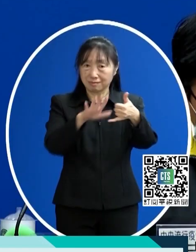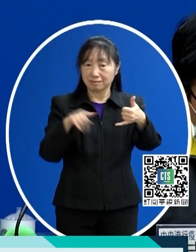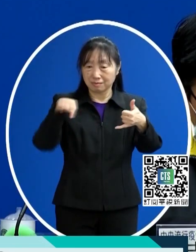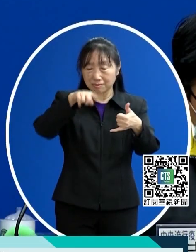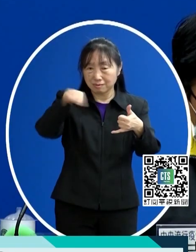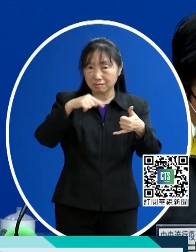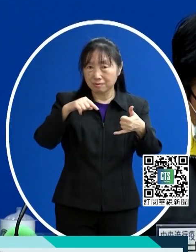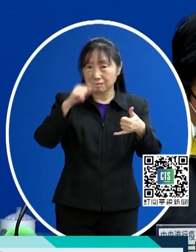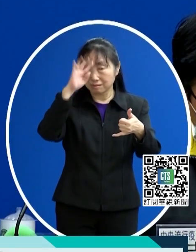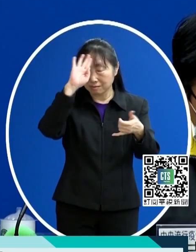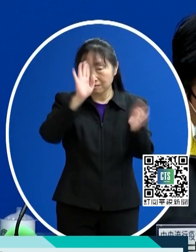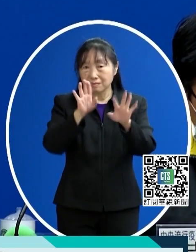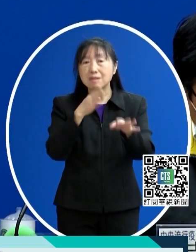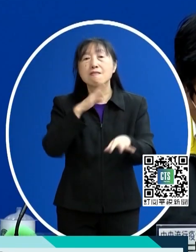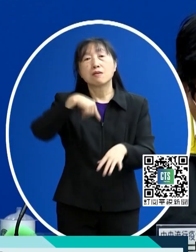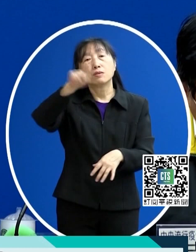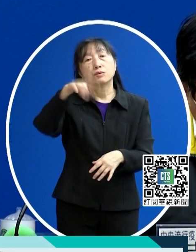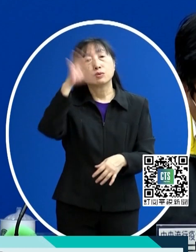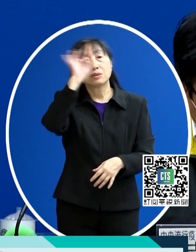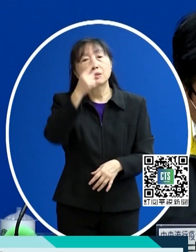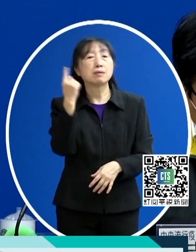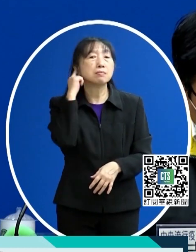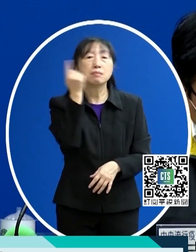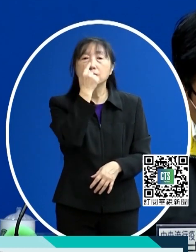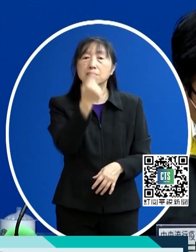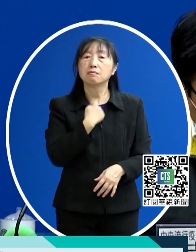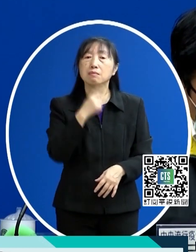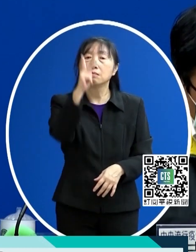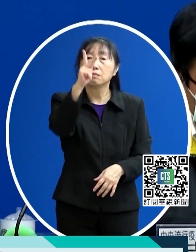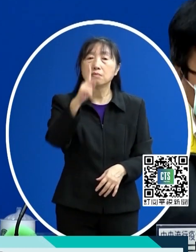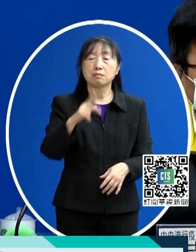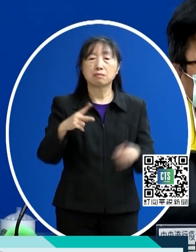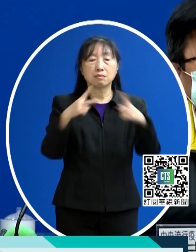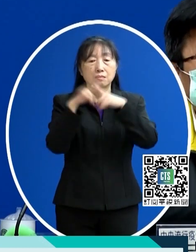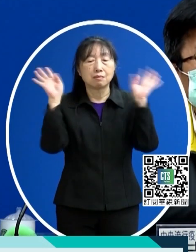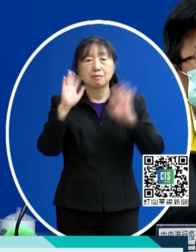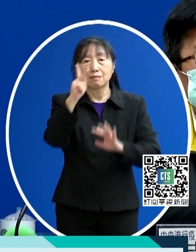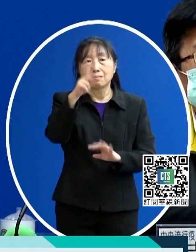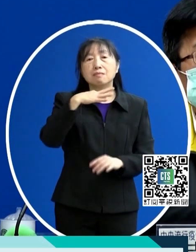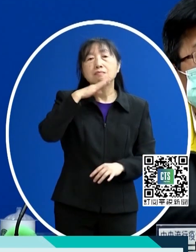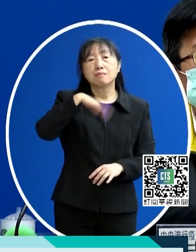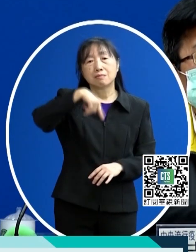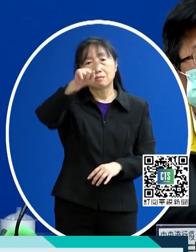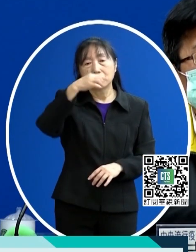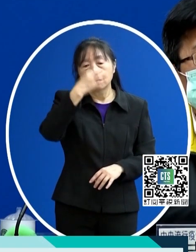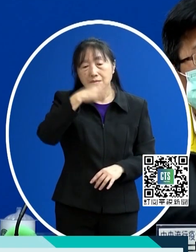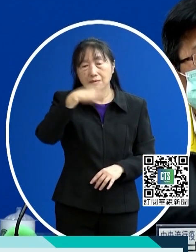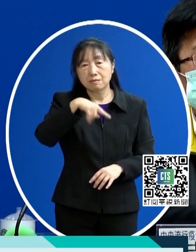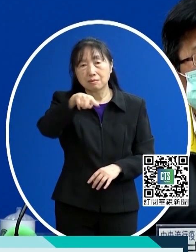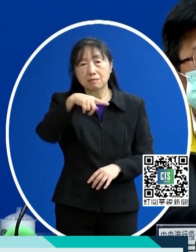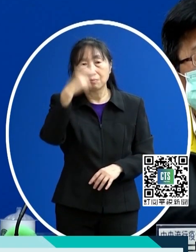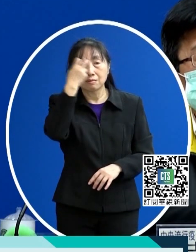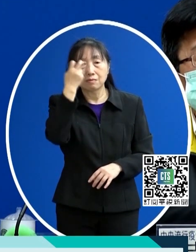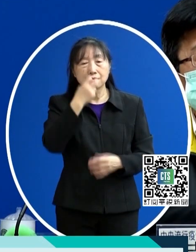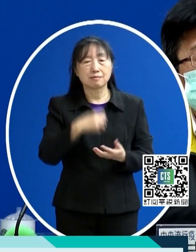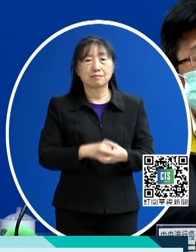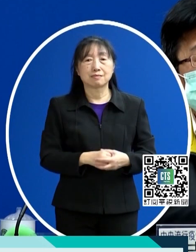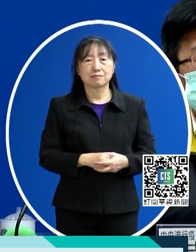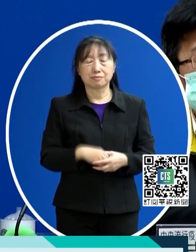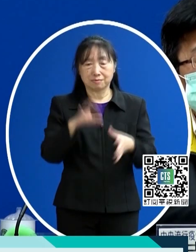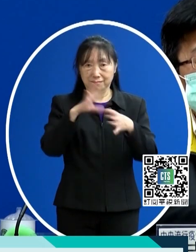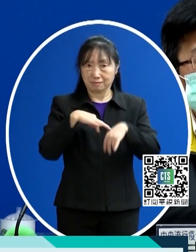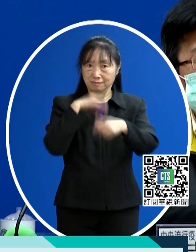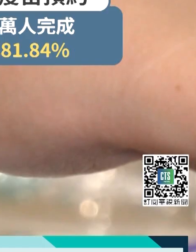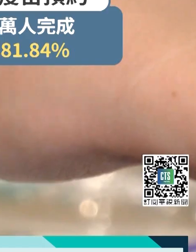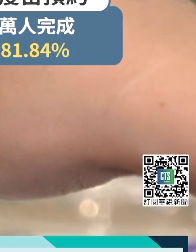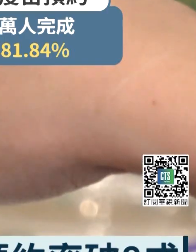状，会去看这个耳鼻喉科或者是小儿科等等这些常感冒会去就医的诊所，所以我们一方面也是